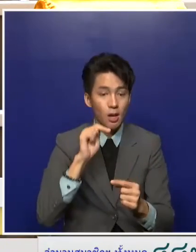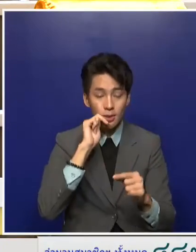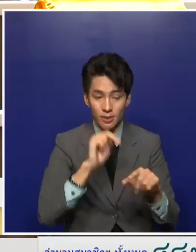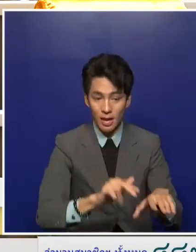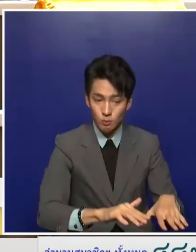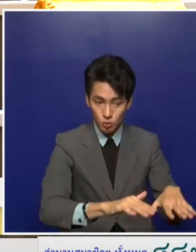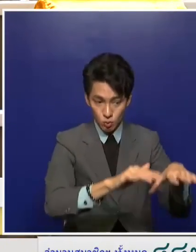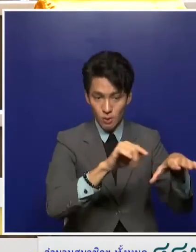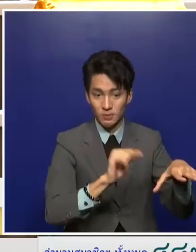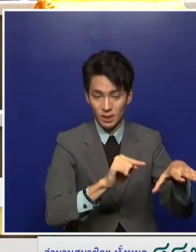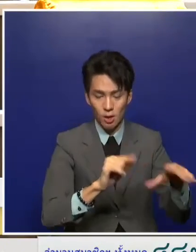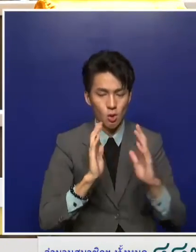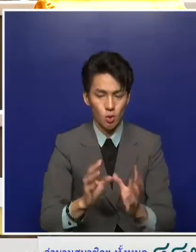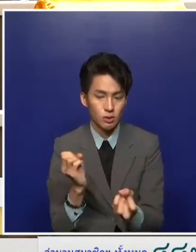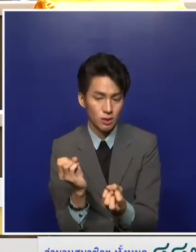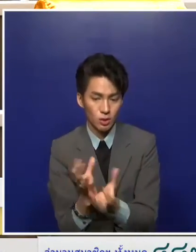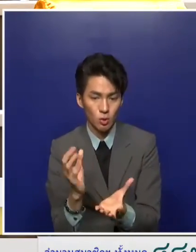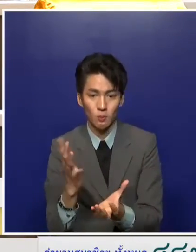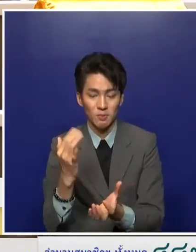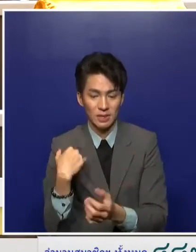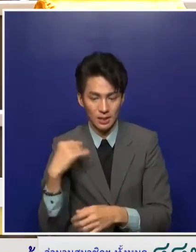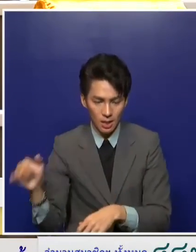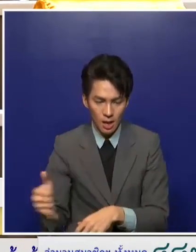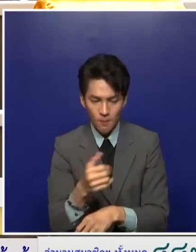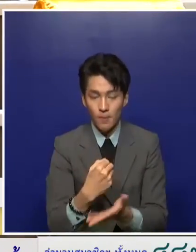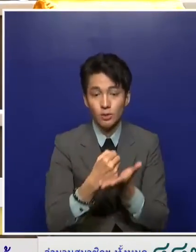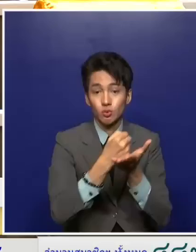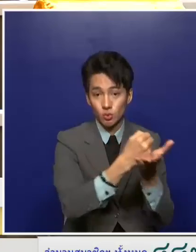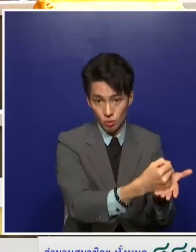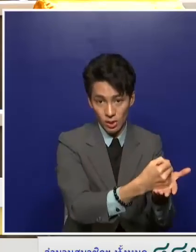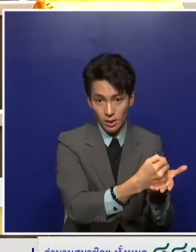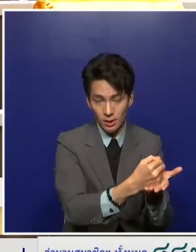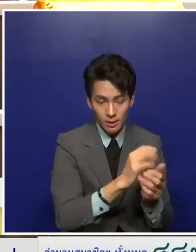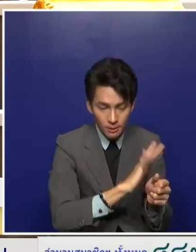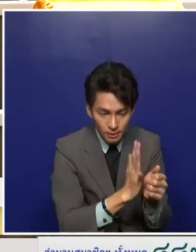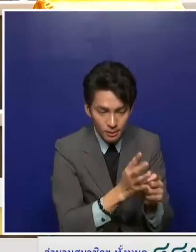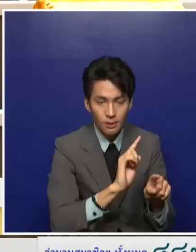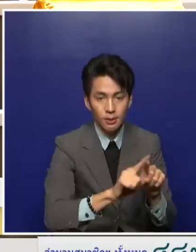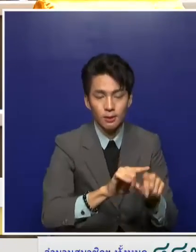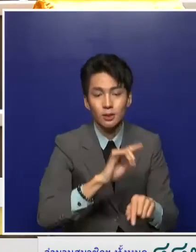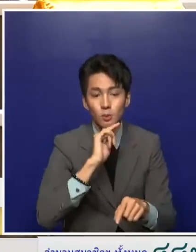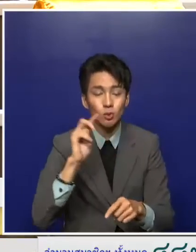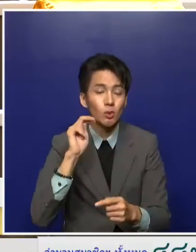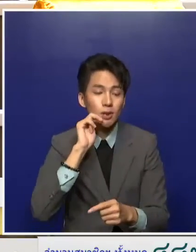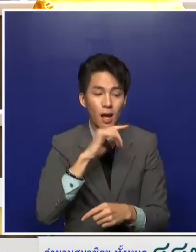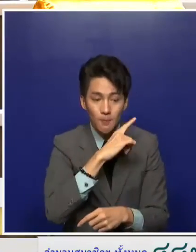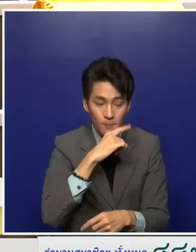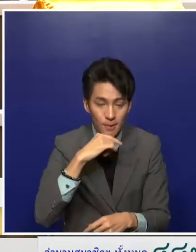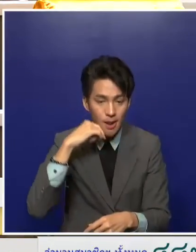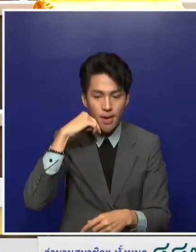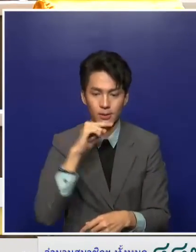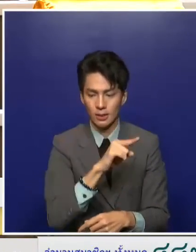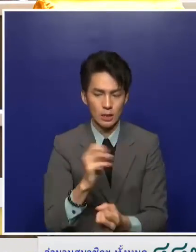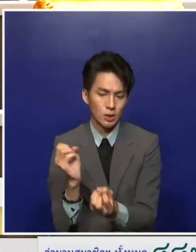เชิญผู้ที่ไม่ได้รับผลกระทบคือในลุ่มน้ำตอนอื่นๆมาช่วยเหลือยามน้ำแล้งเชิญผู้ที่ไม่ได้รับผลกระทบใดๆ